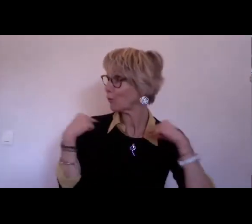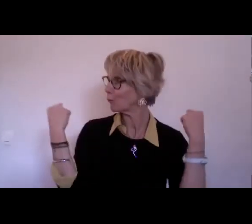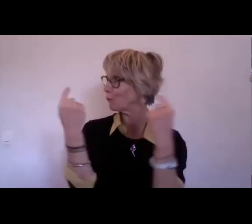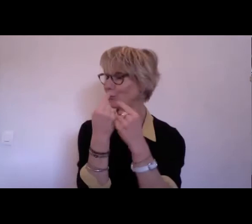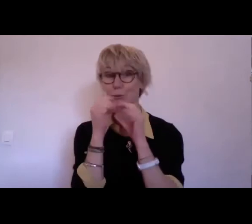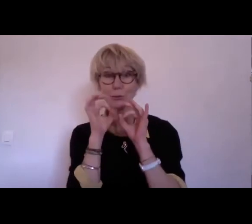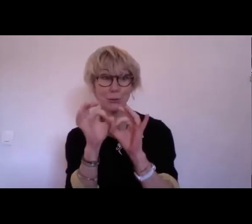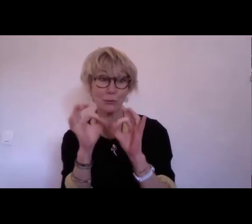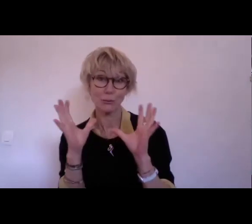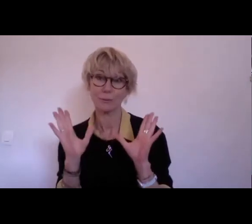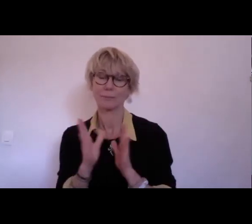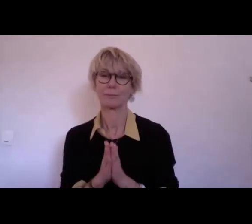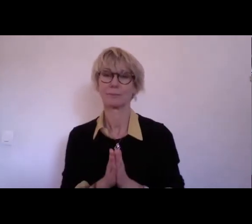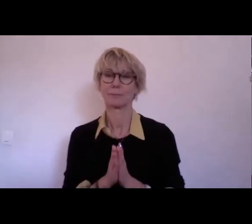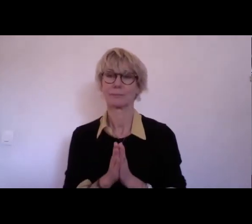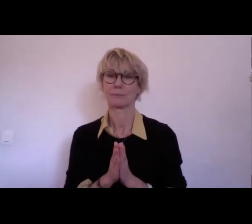Voilà.